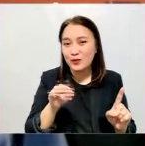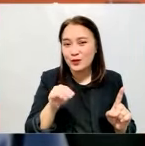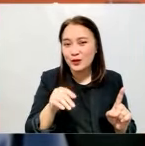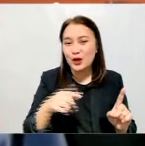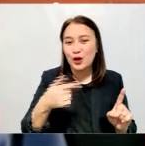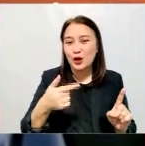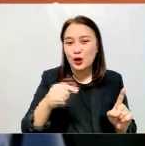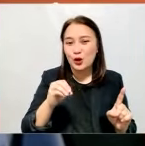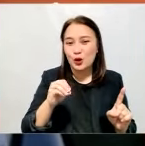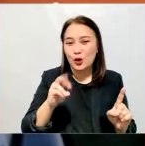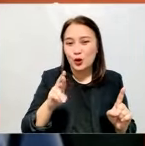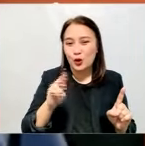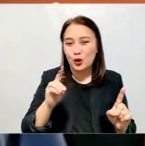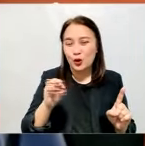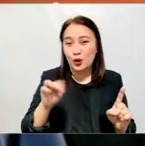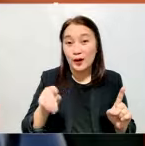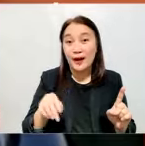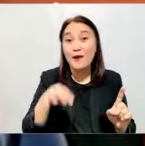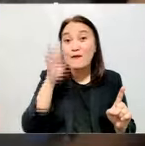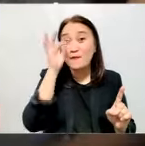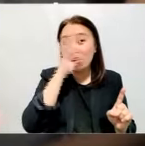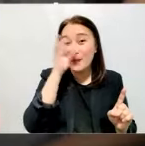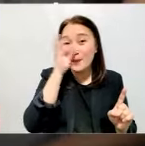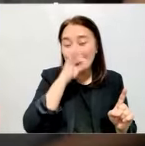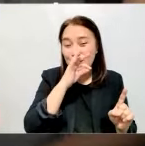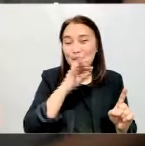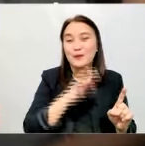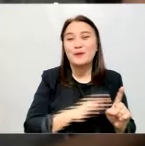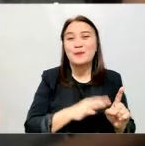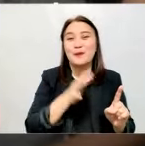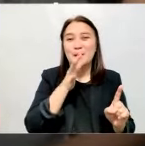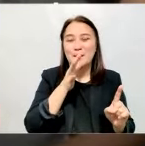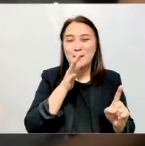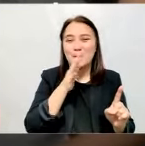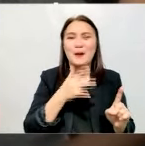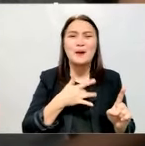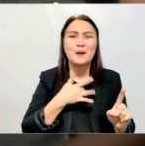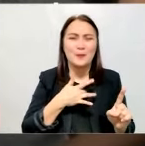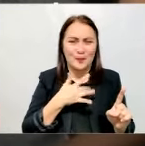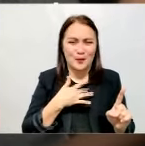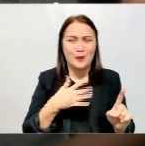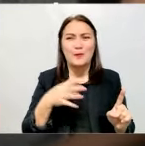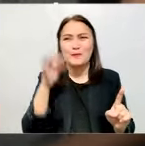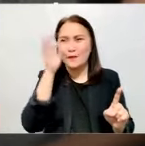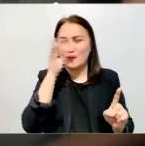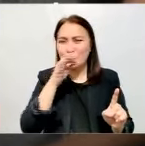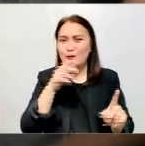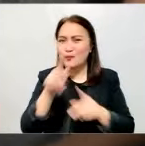Cormier na may dugong Pilipino. Damang-dama niya raw ang suporta ng mga Pinoy.